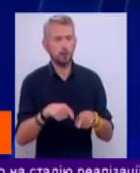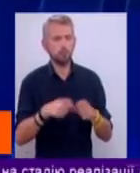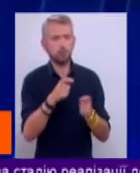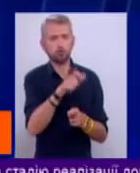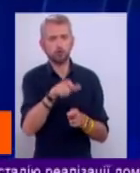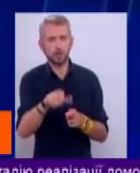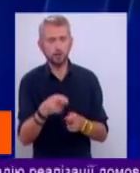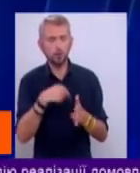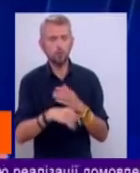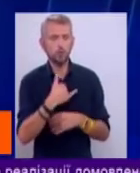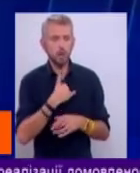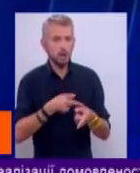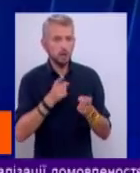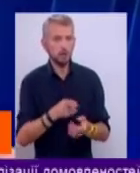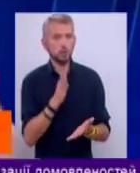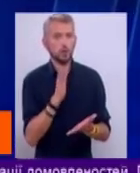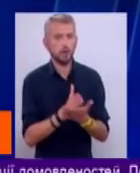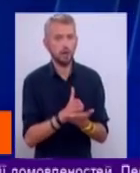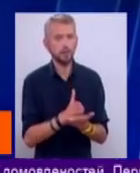порушників, тому що в нас дійсно є